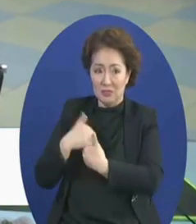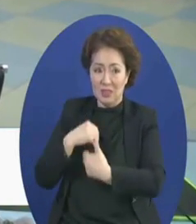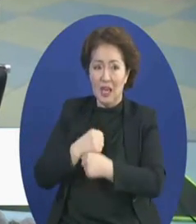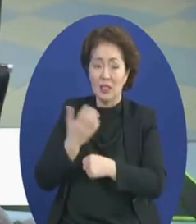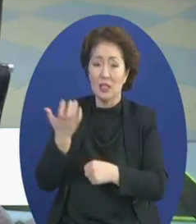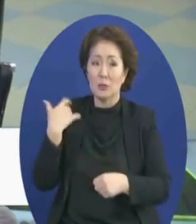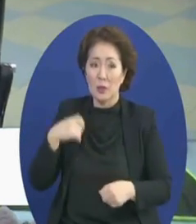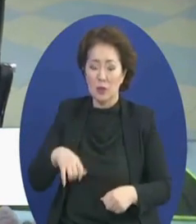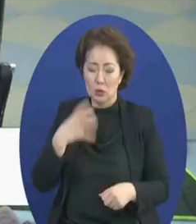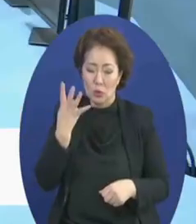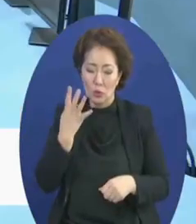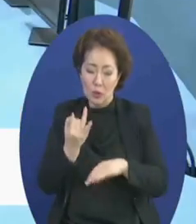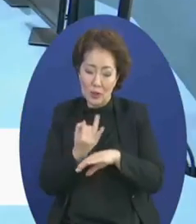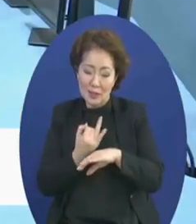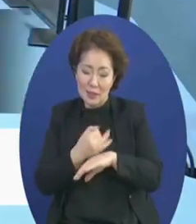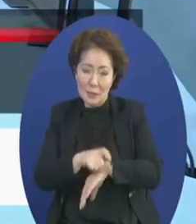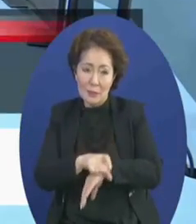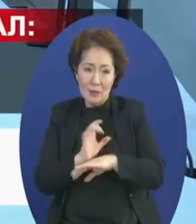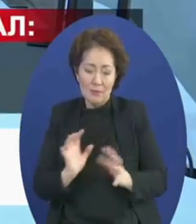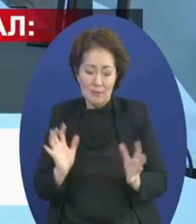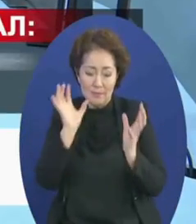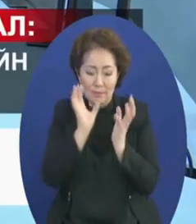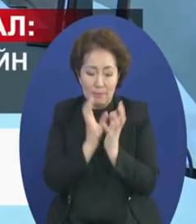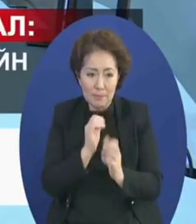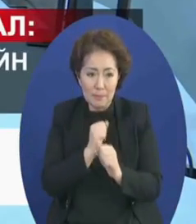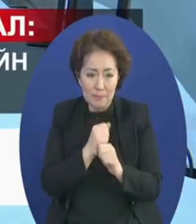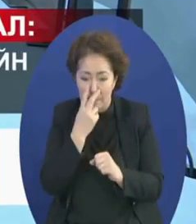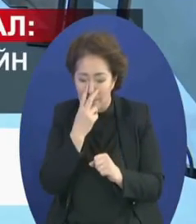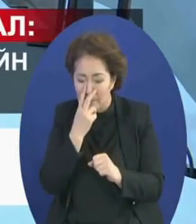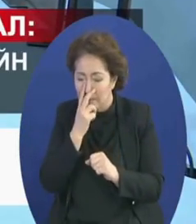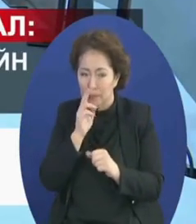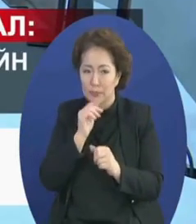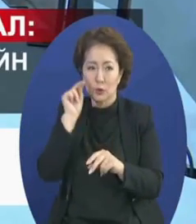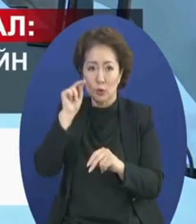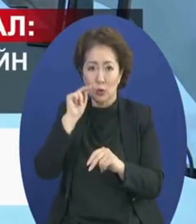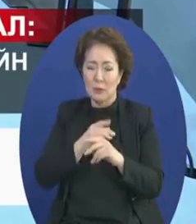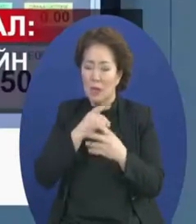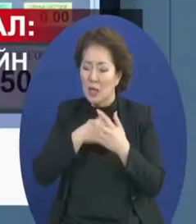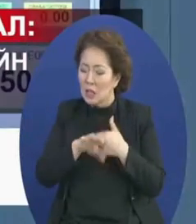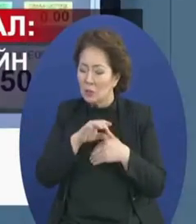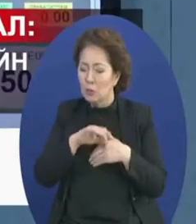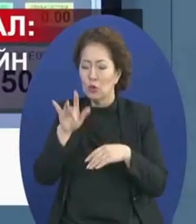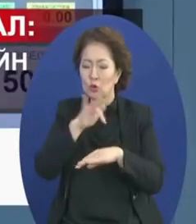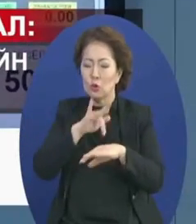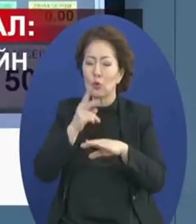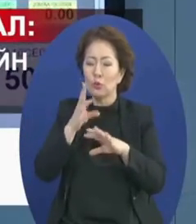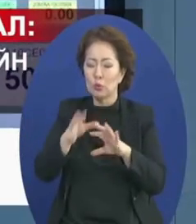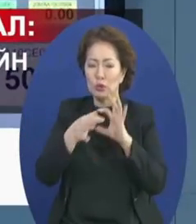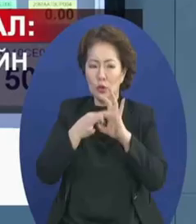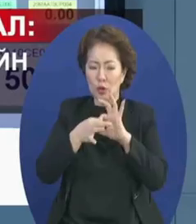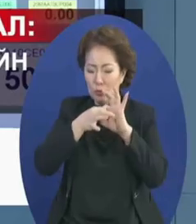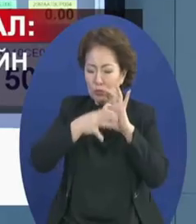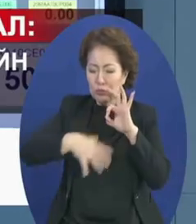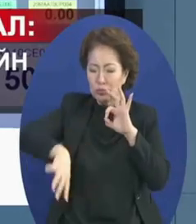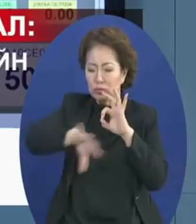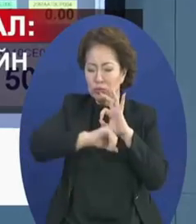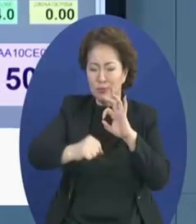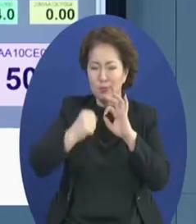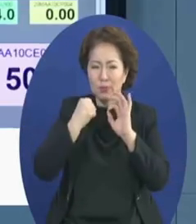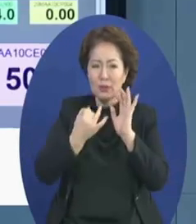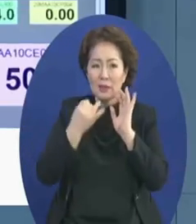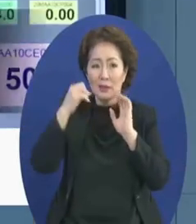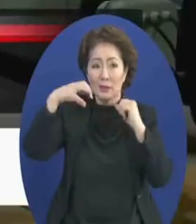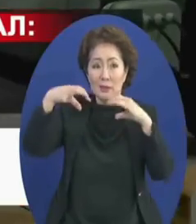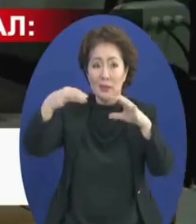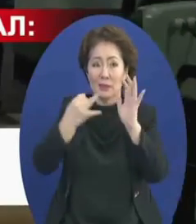цахилгаан станцын инженер техникийн ажилчид ч гар бие оролцжээ. Энэ цахилгаан станц нь төвийн бүсийн эрчим хүчний нэгдсэн системийн цахилгааны 70% Улаанбаатар